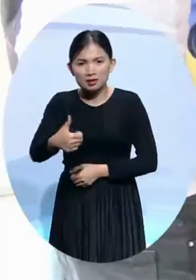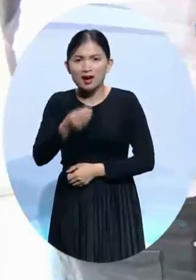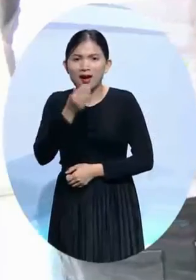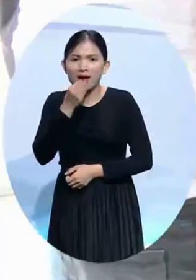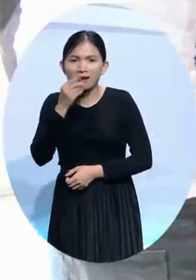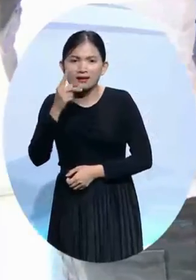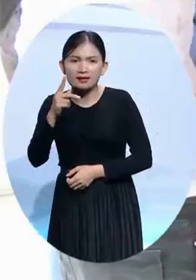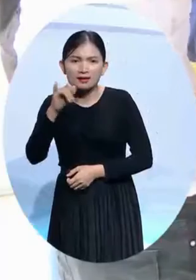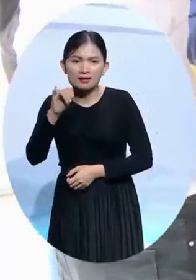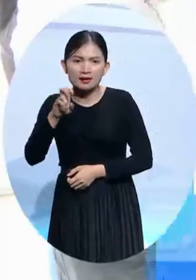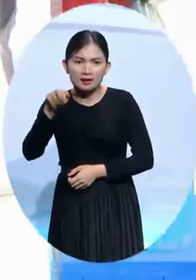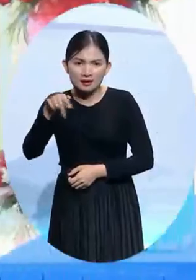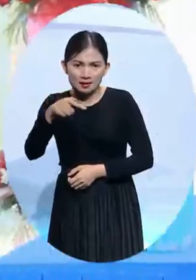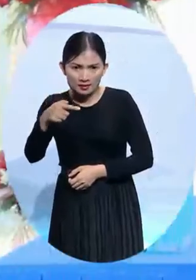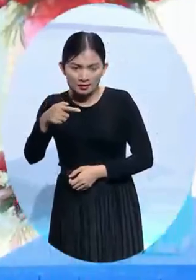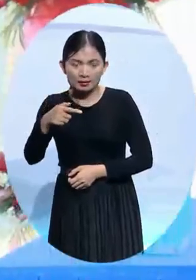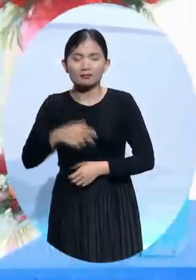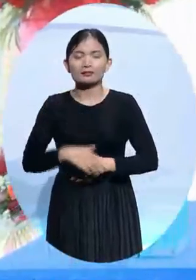quốc.